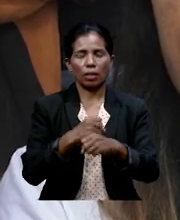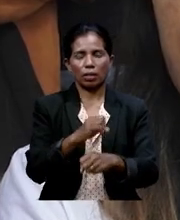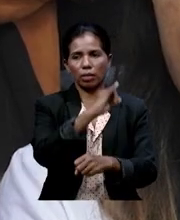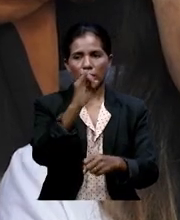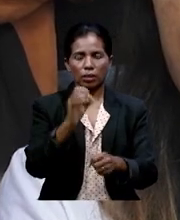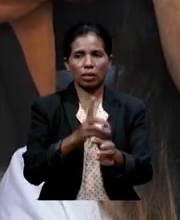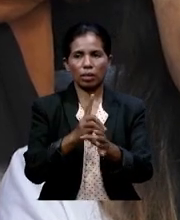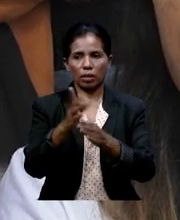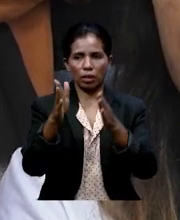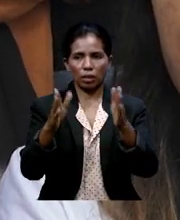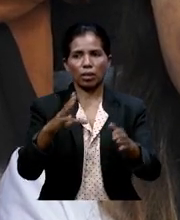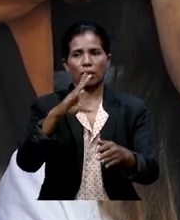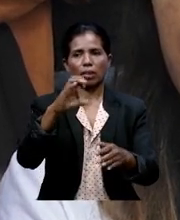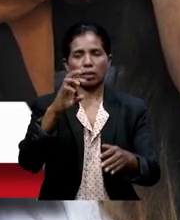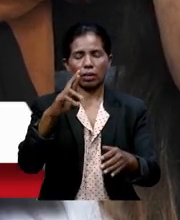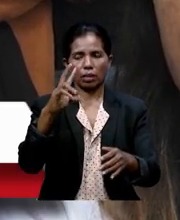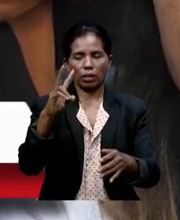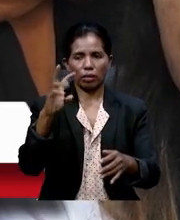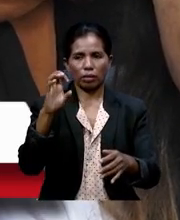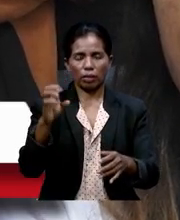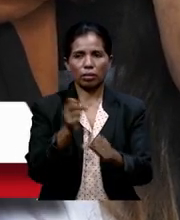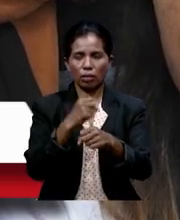direktur Serbi PC haludet